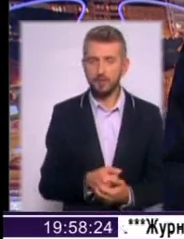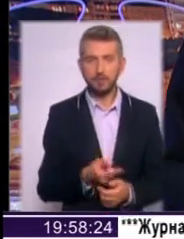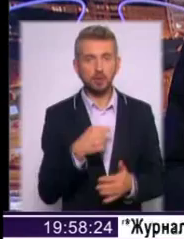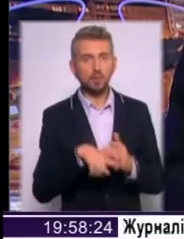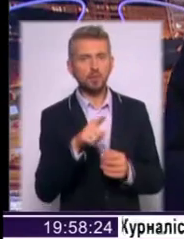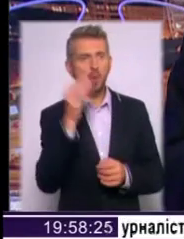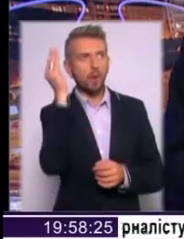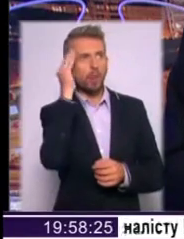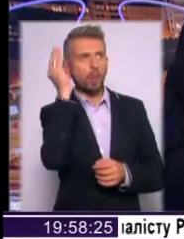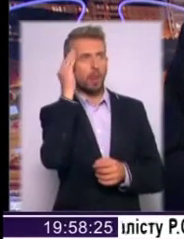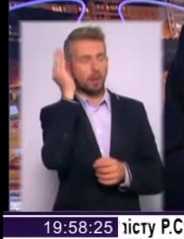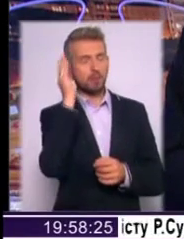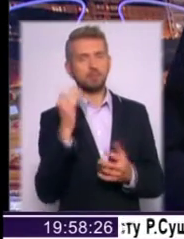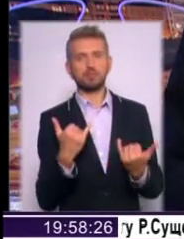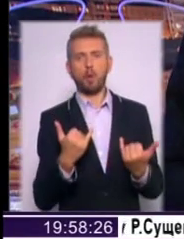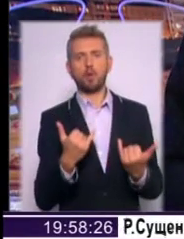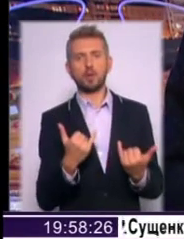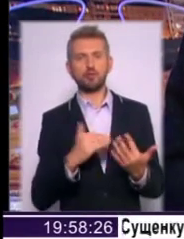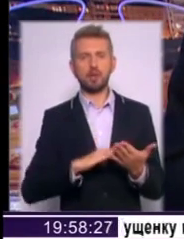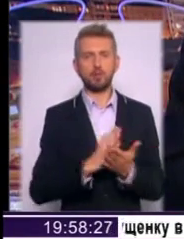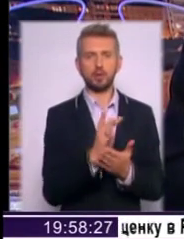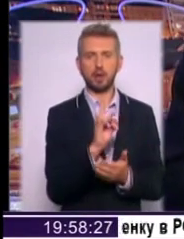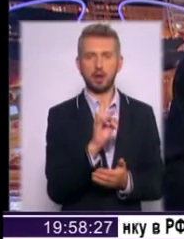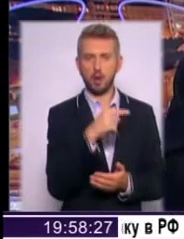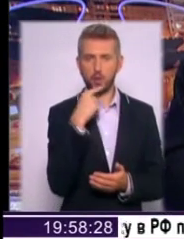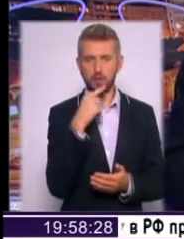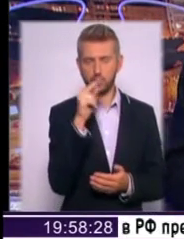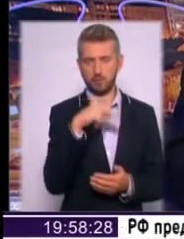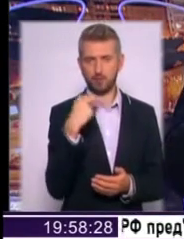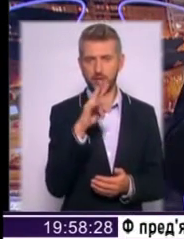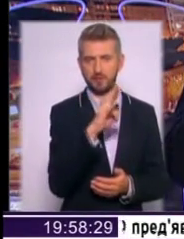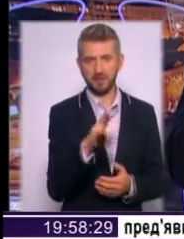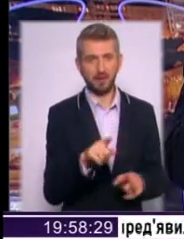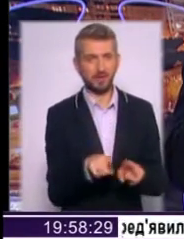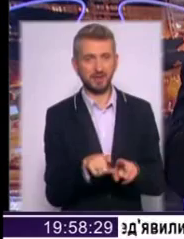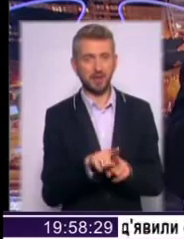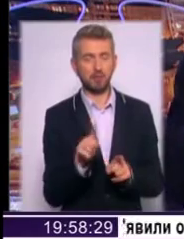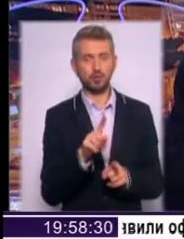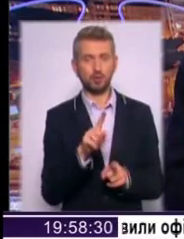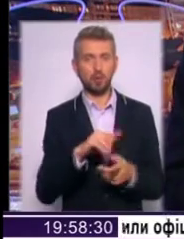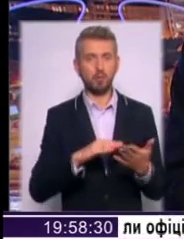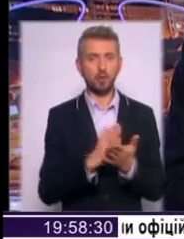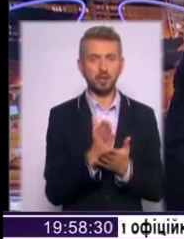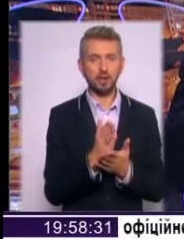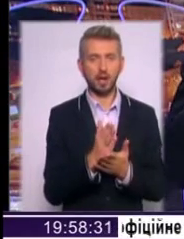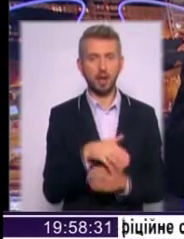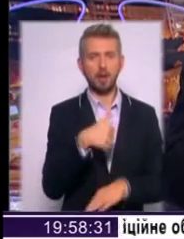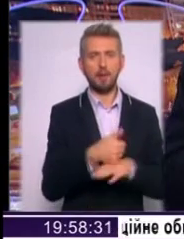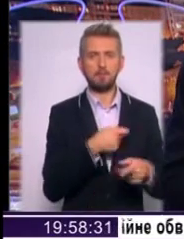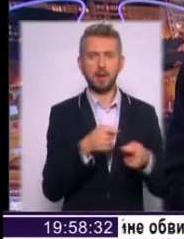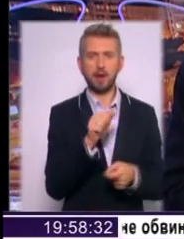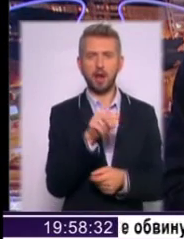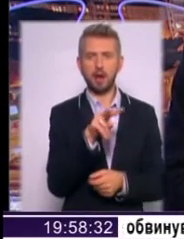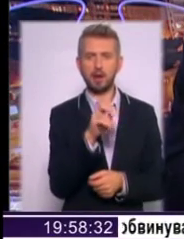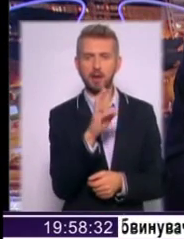робить вигляд, що нинішня от політика РПЦ, це та сама, що політика, наприклад, патріарха Алексія, в часи, там, наприклад,